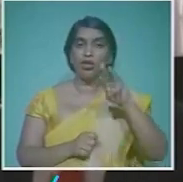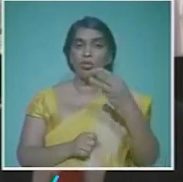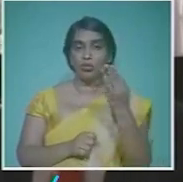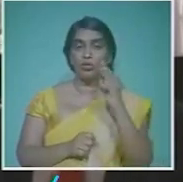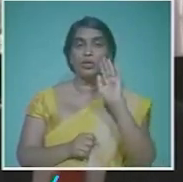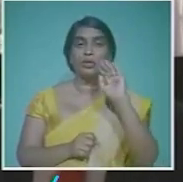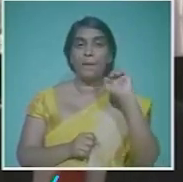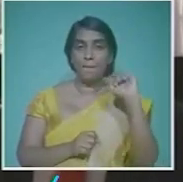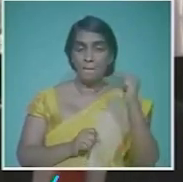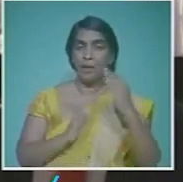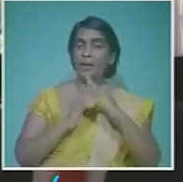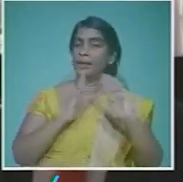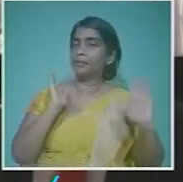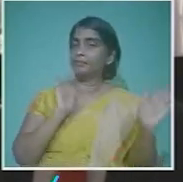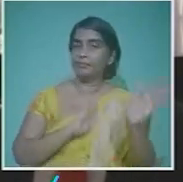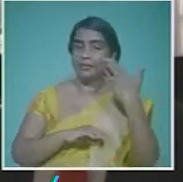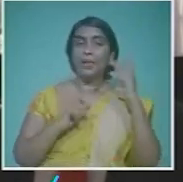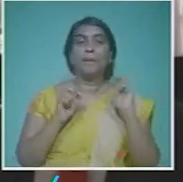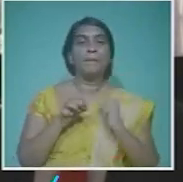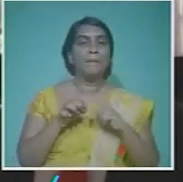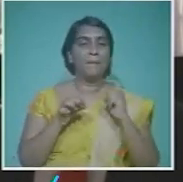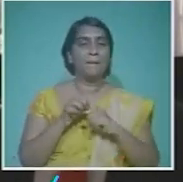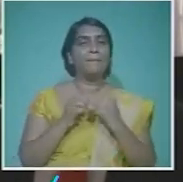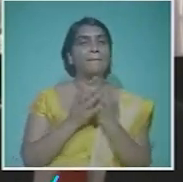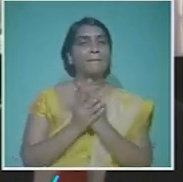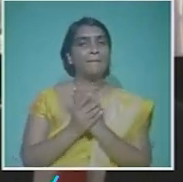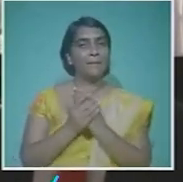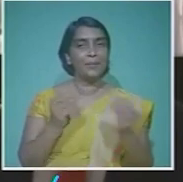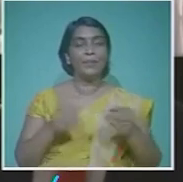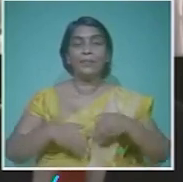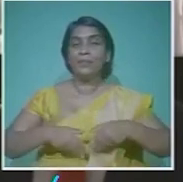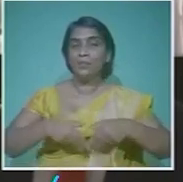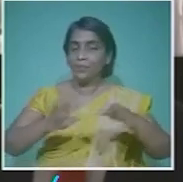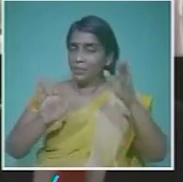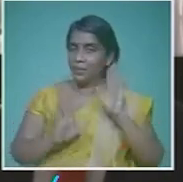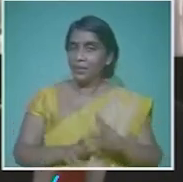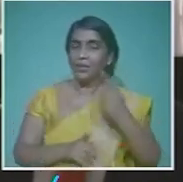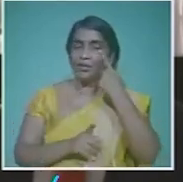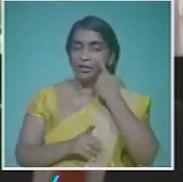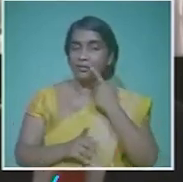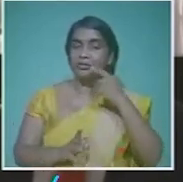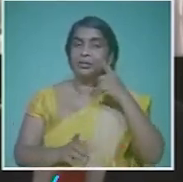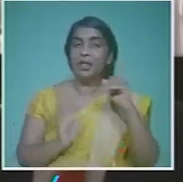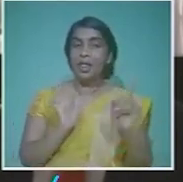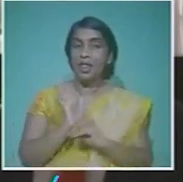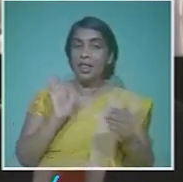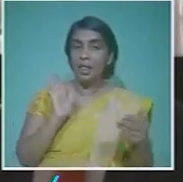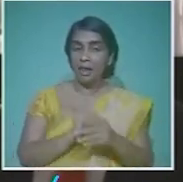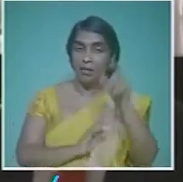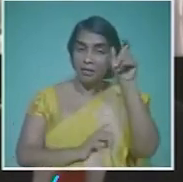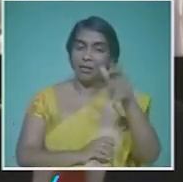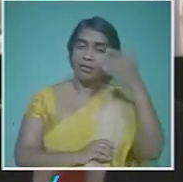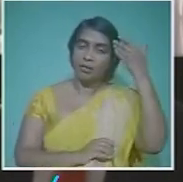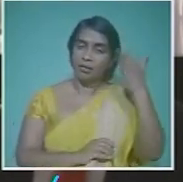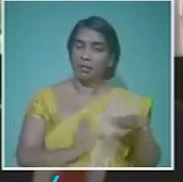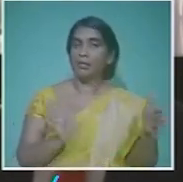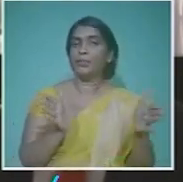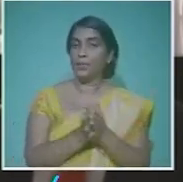40356 දිනක් ගෙදර යවල ප්‍රශ්නේ ඉවර කරන්නේ මහපාරේ සිද්ධ වෙච්ච අහිංසක කම්කරුවෙකුගේ මරණයක්